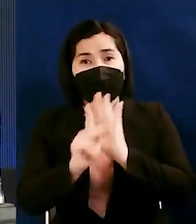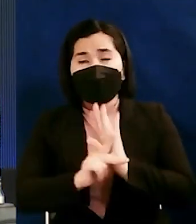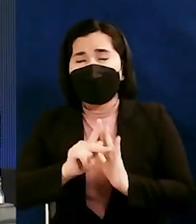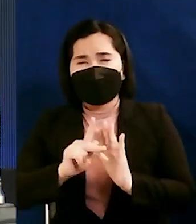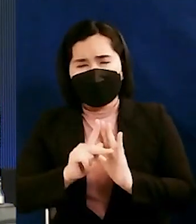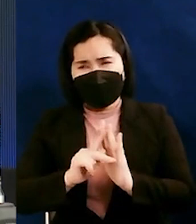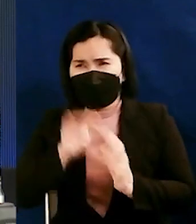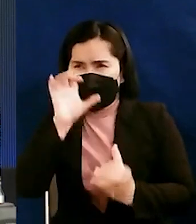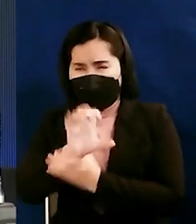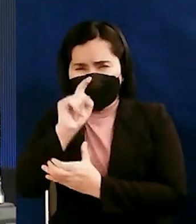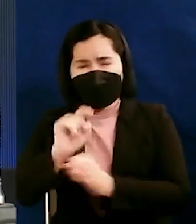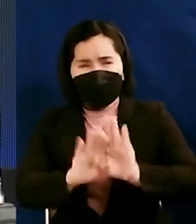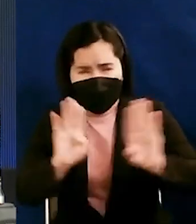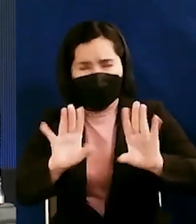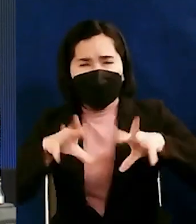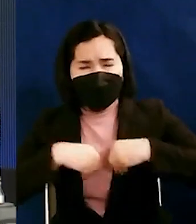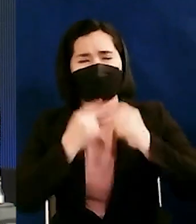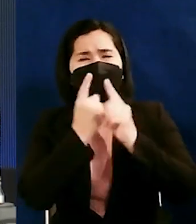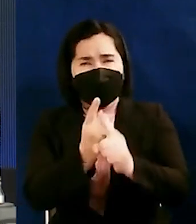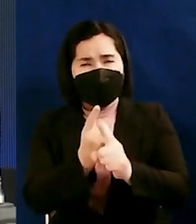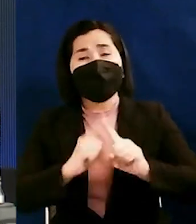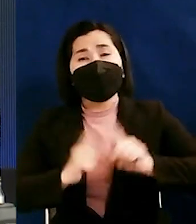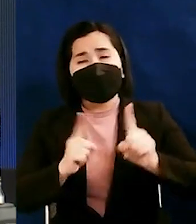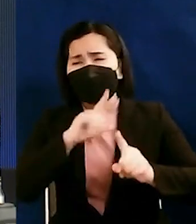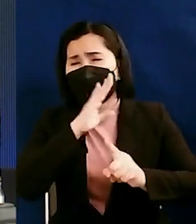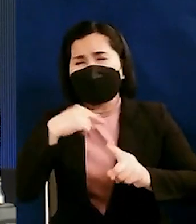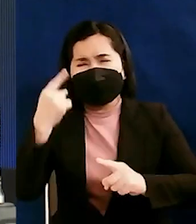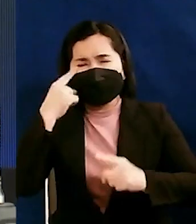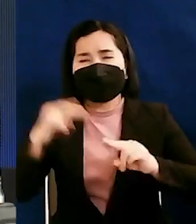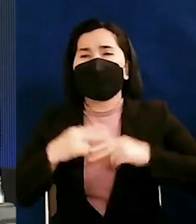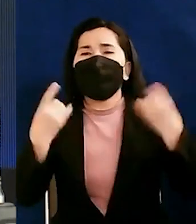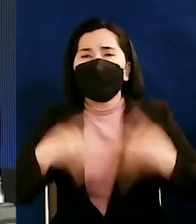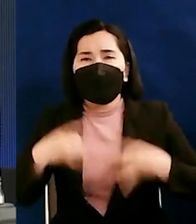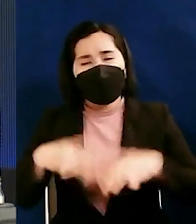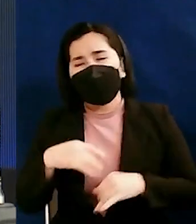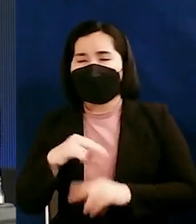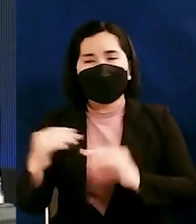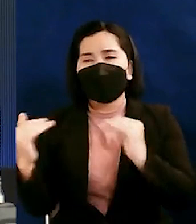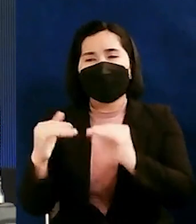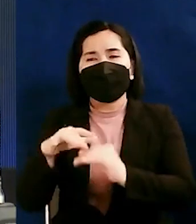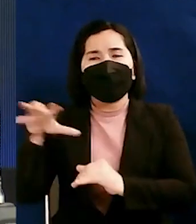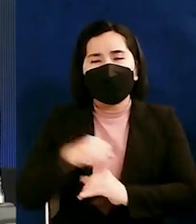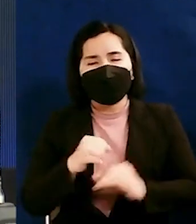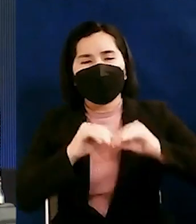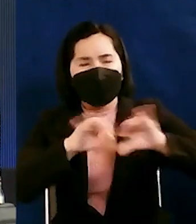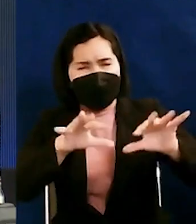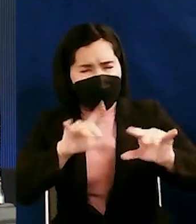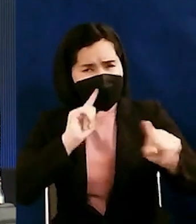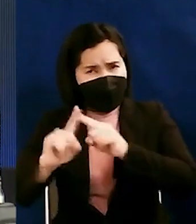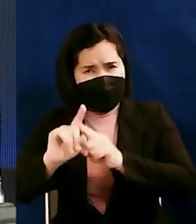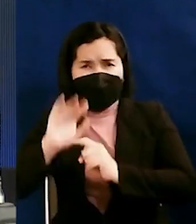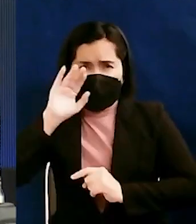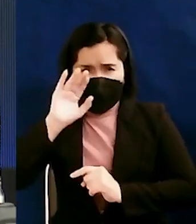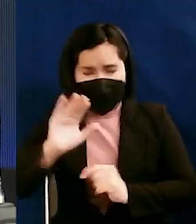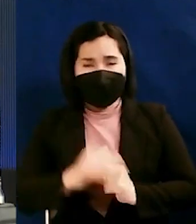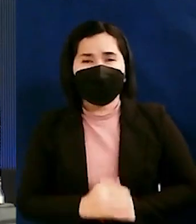ยแต่ว่าในกรณีใดๆก็ตามนะครับจะผู้ใดจะอาศัยอำนาจหรือสิทธิตามกฎหมายว่าด้วยข้อมูลข่าวสารทางราชการ